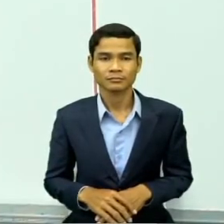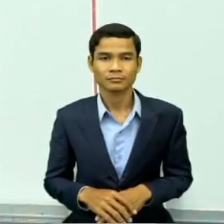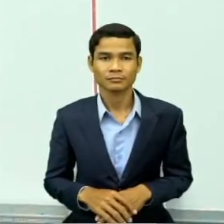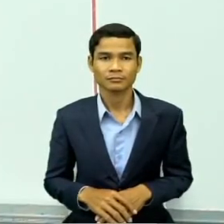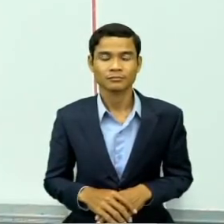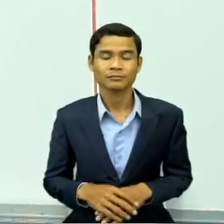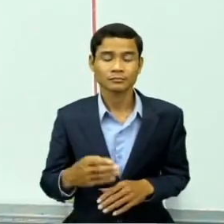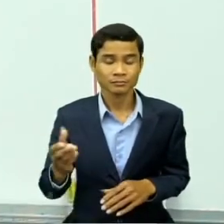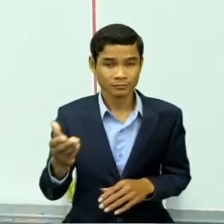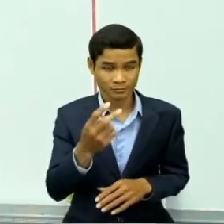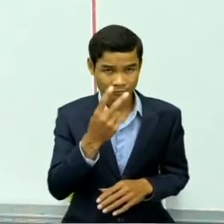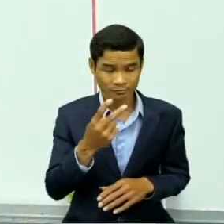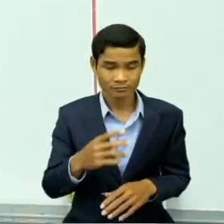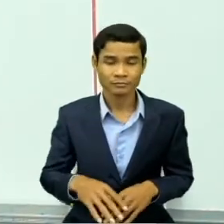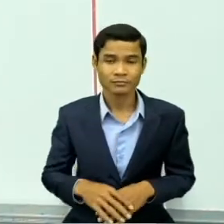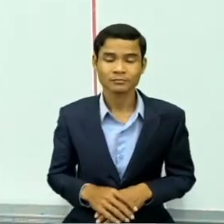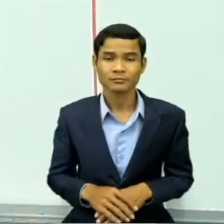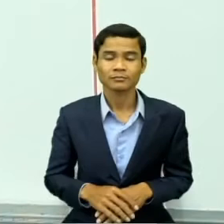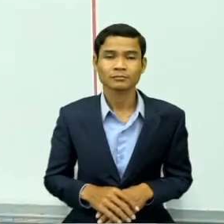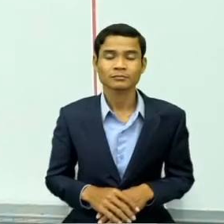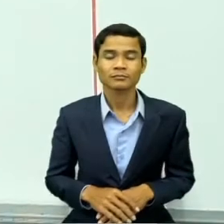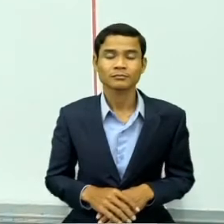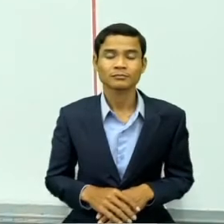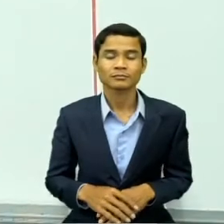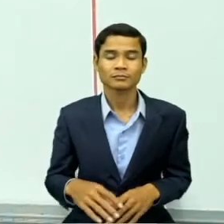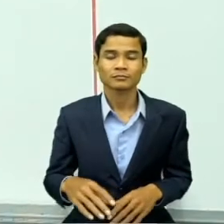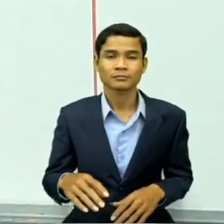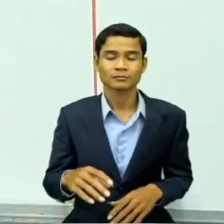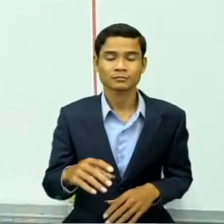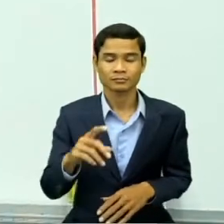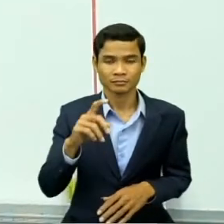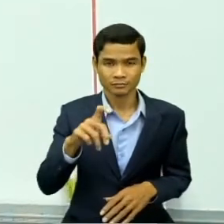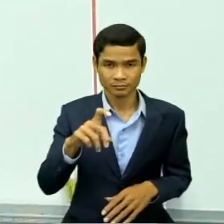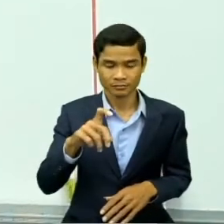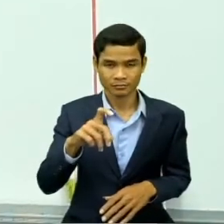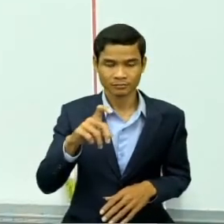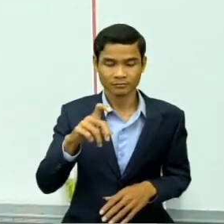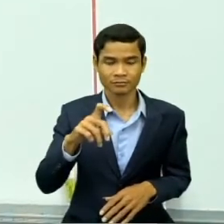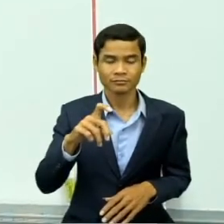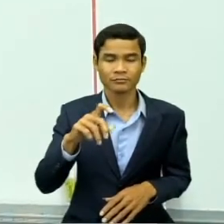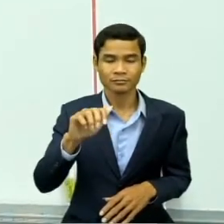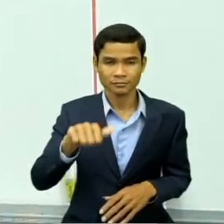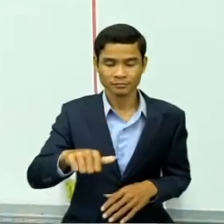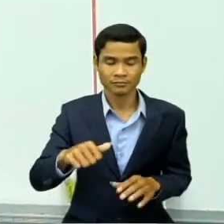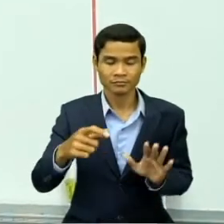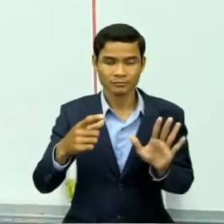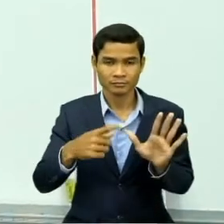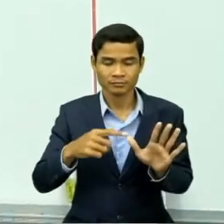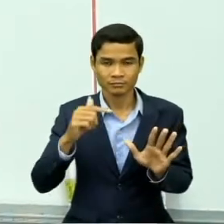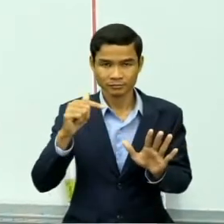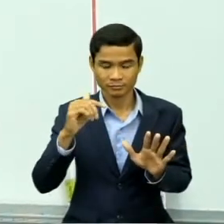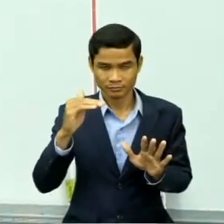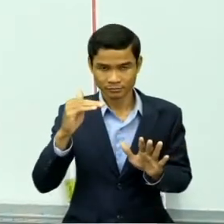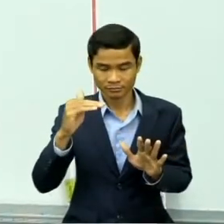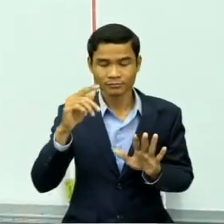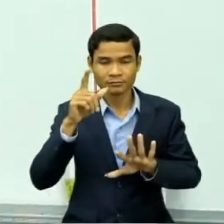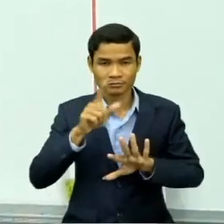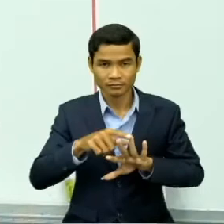ចាផ្ទៀងផ្ទាត់ភៀនឹងសភៀបន្តមួយ